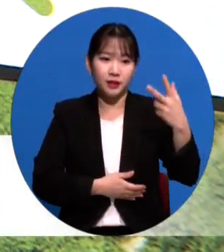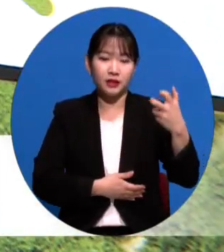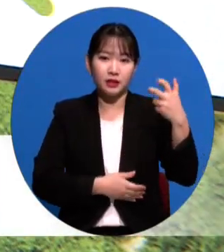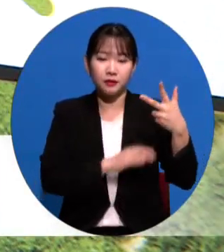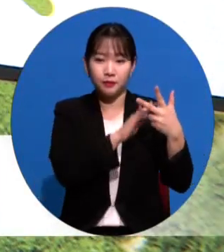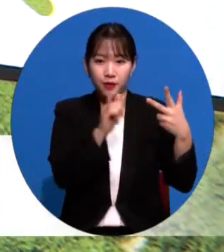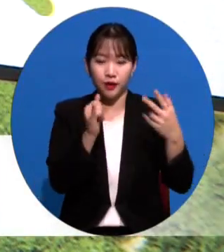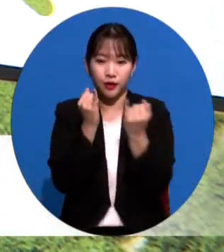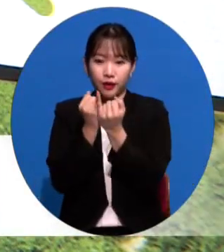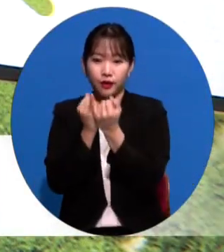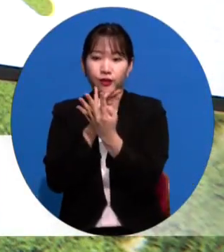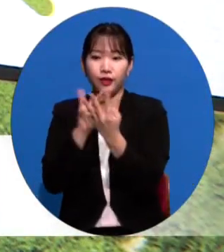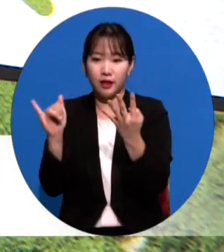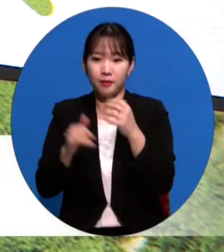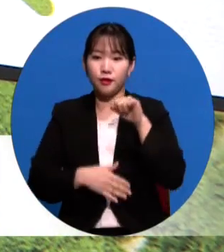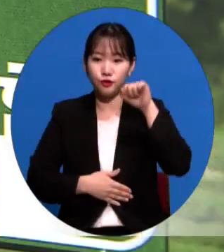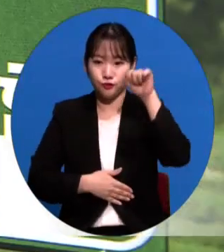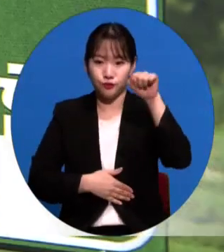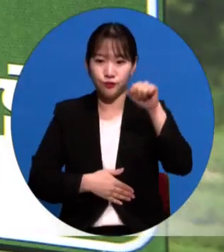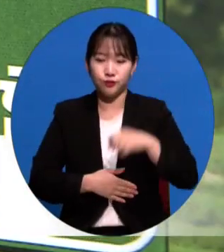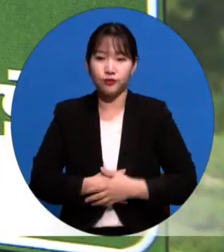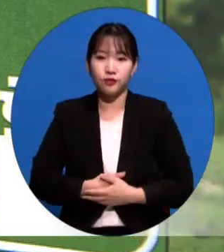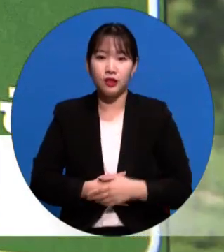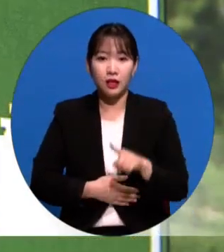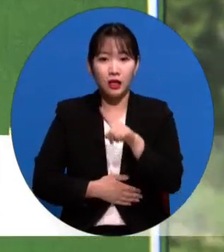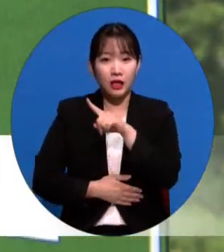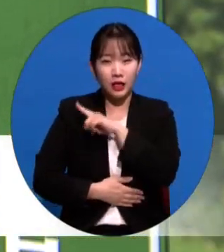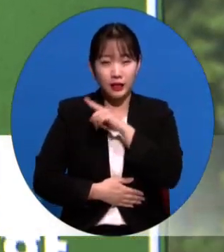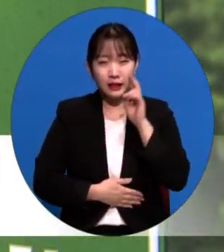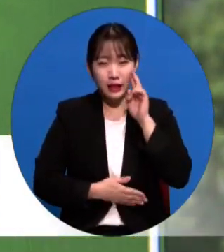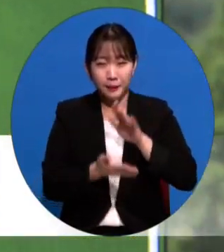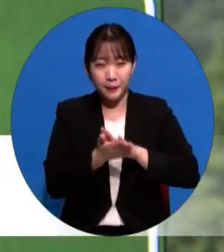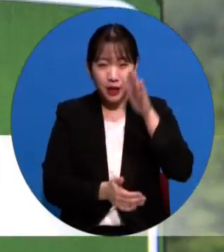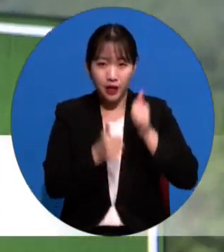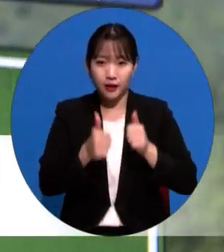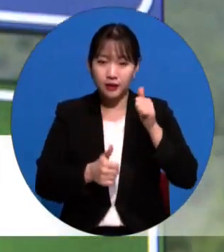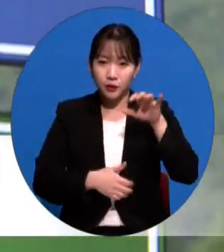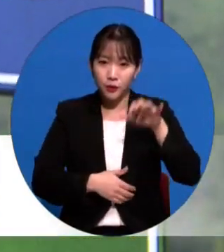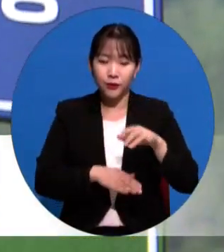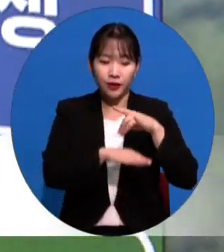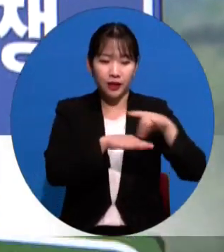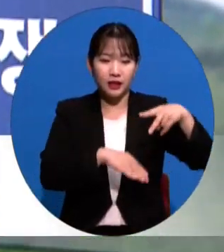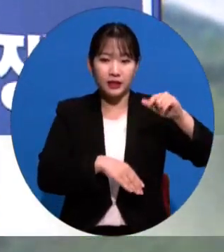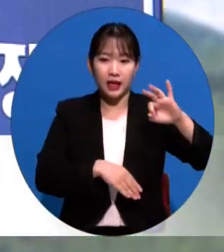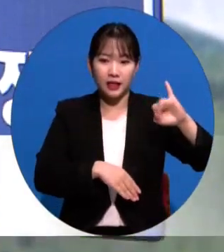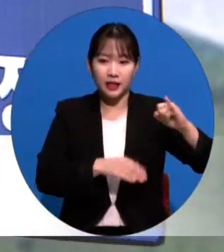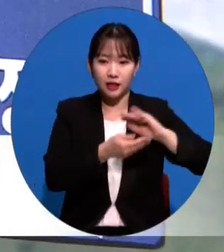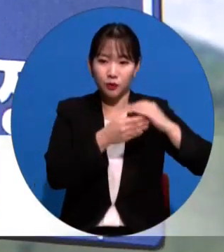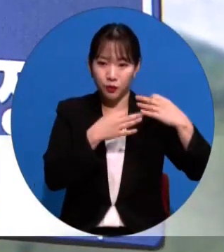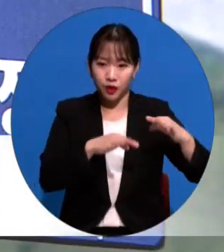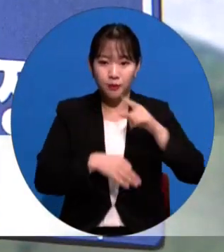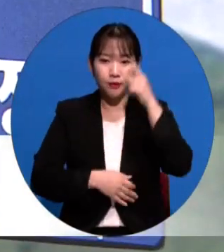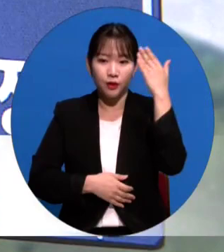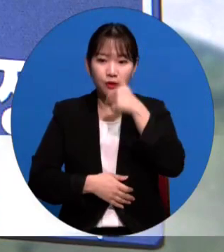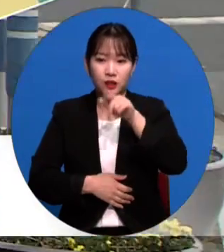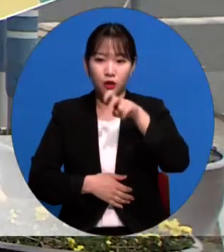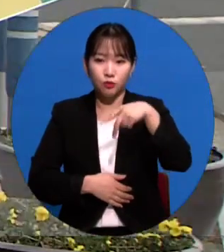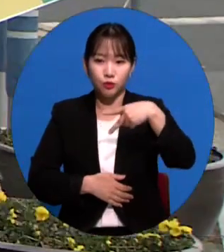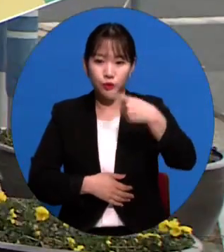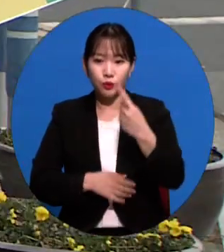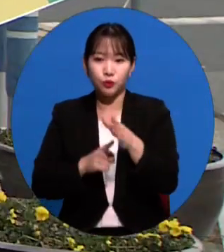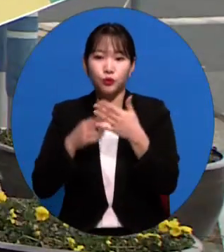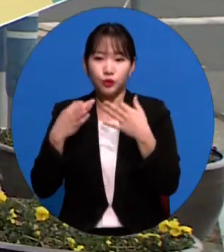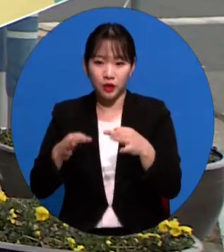301은 7명 여성 4명입니다 가장 높은 경쟁률을 보인 곳은 해남 산이 농협과 여수 거문도